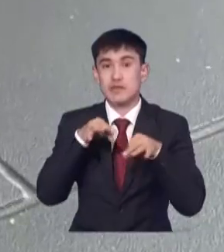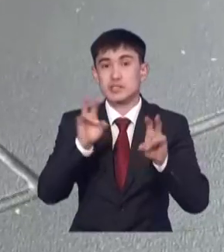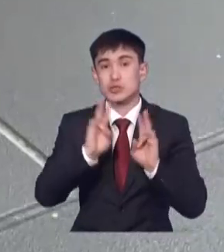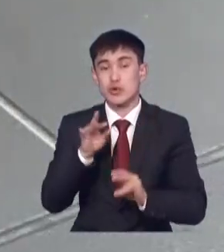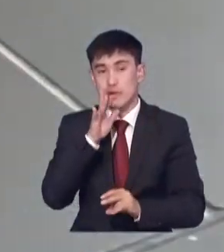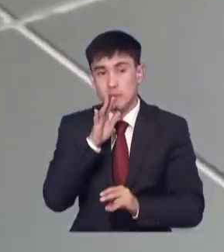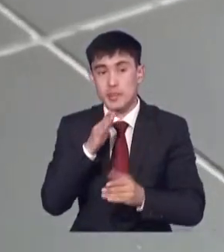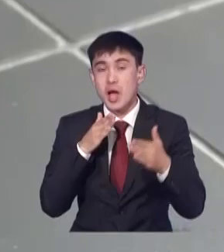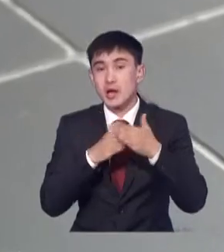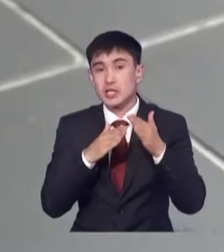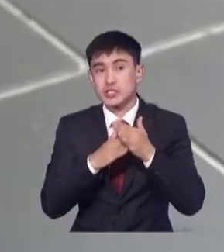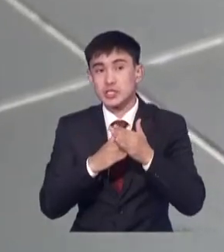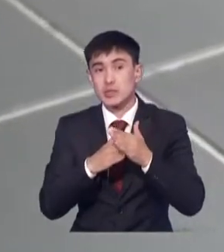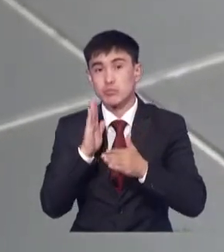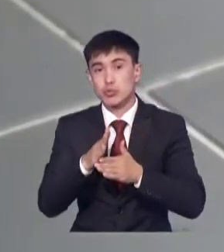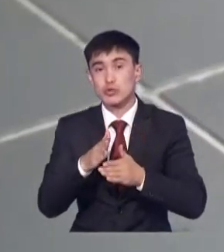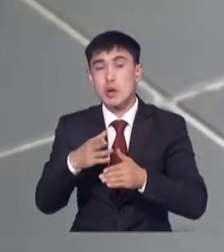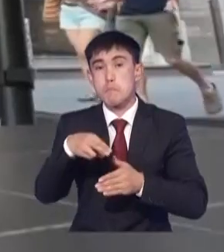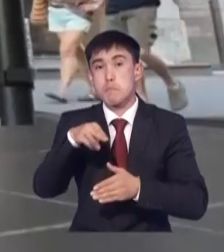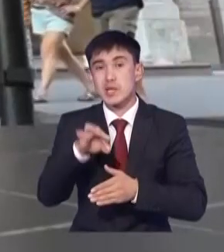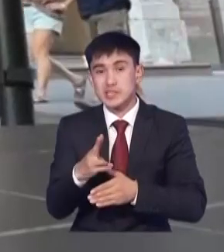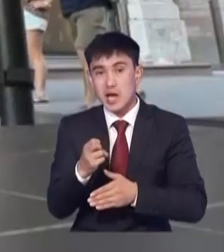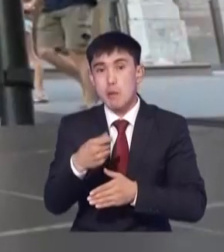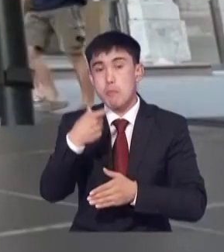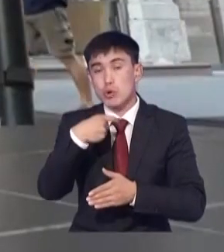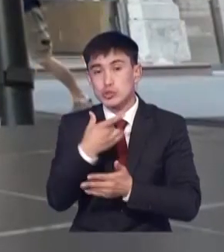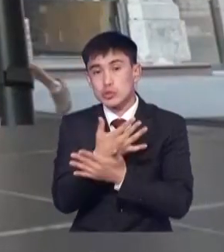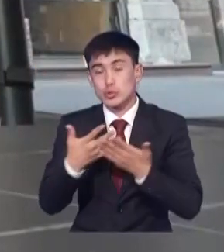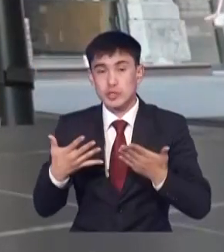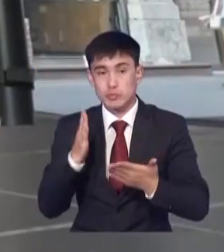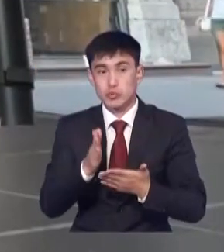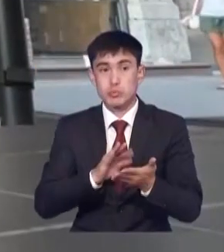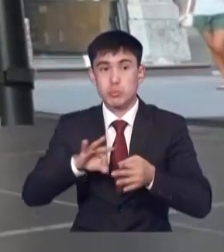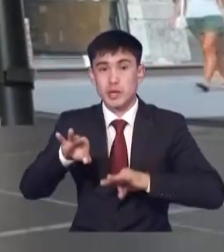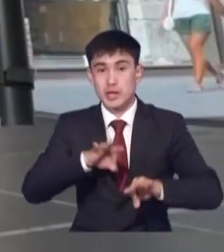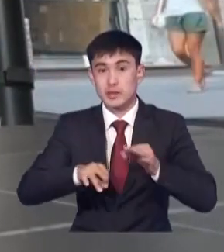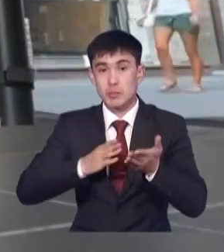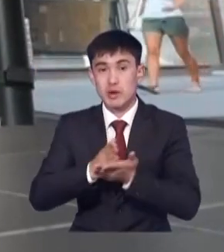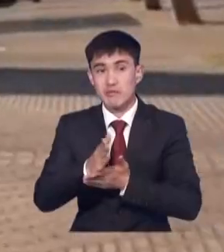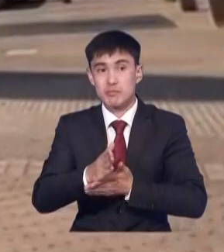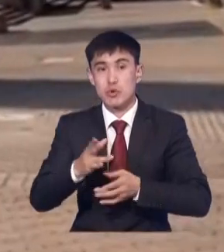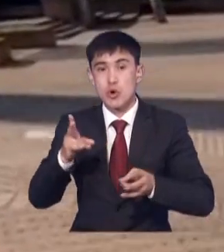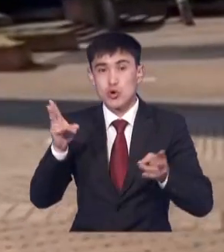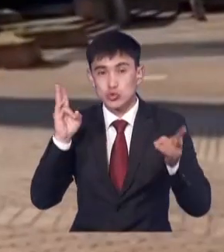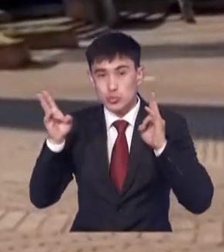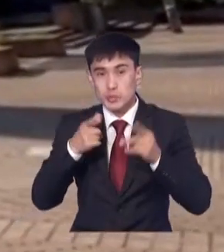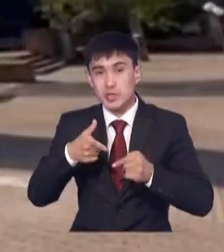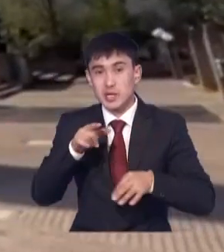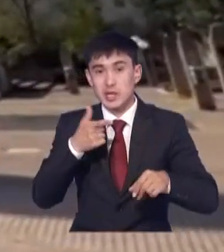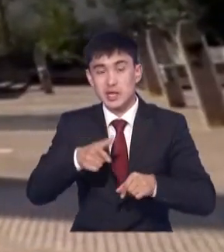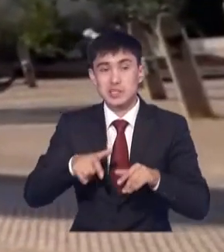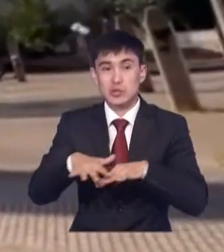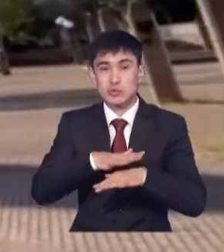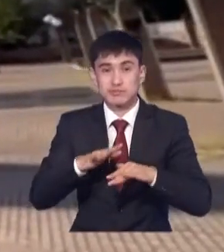ночное время. Ограничения коснутся пиццы, мороженого и других блюд. Проект направлен на борьбу с шумными гражданами, которые